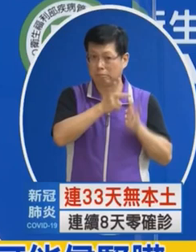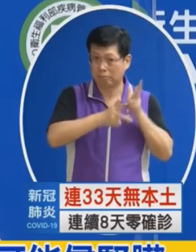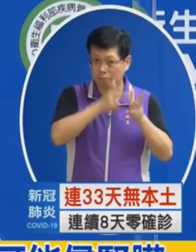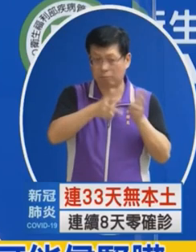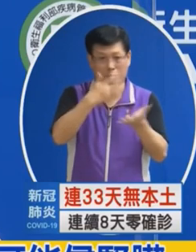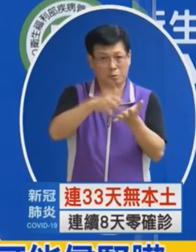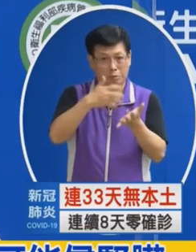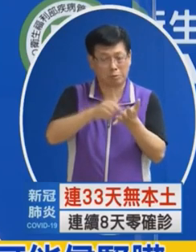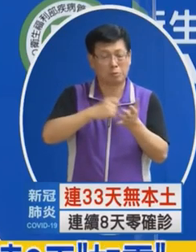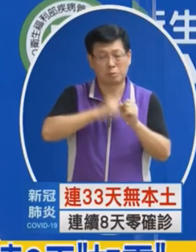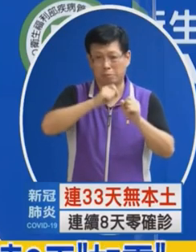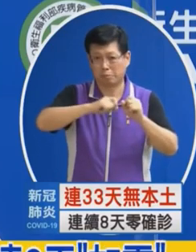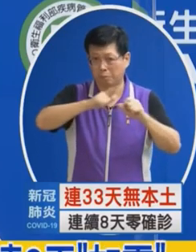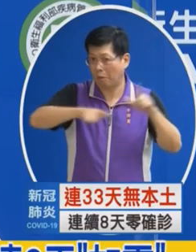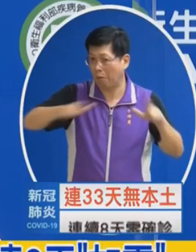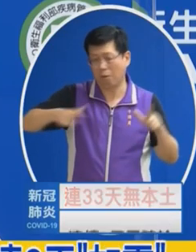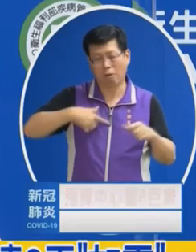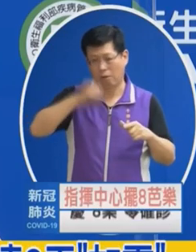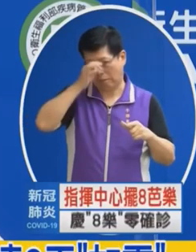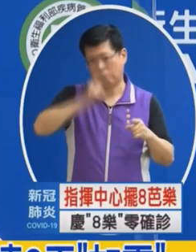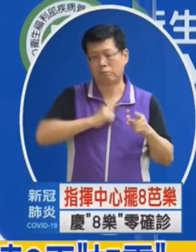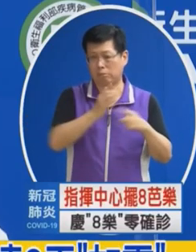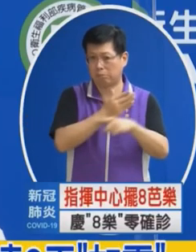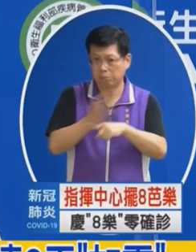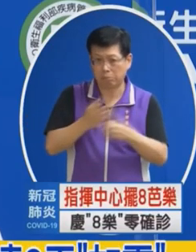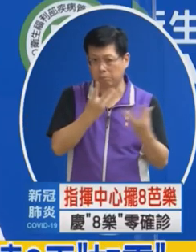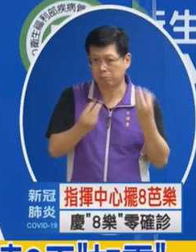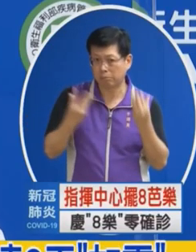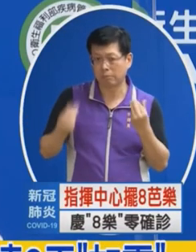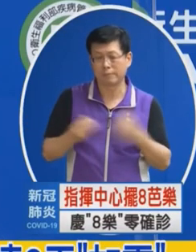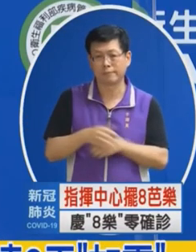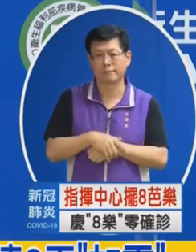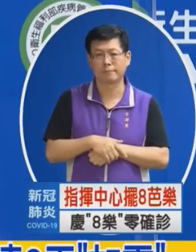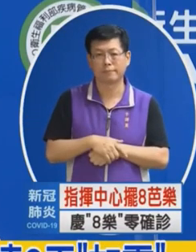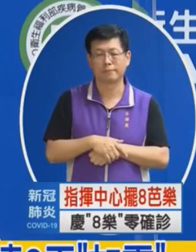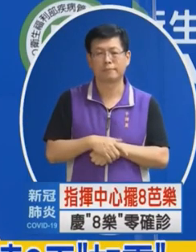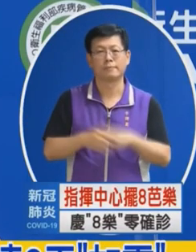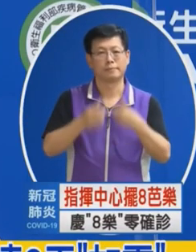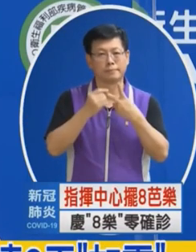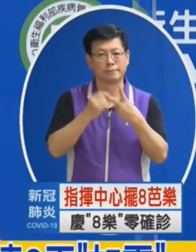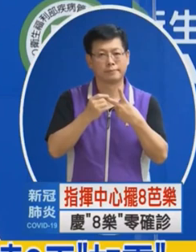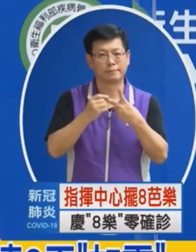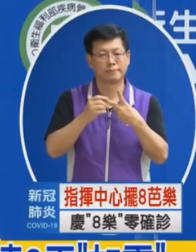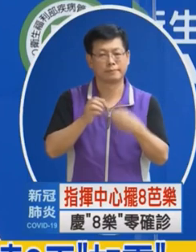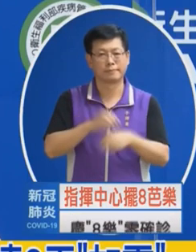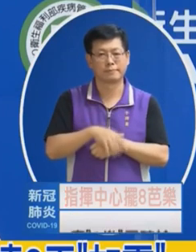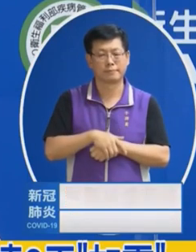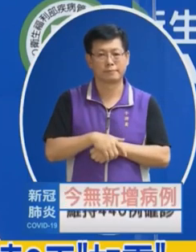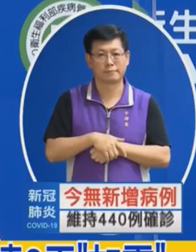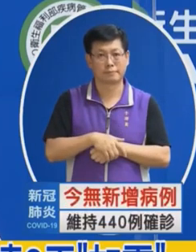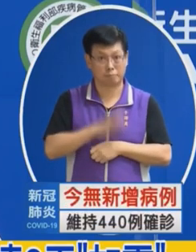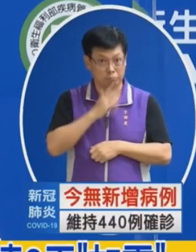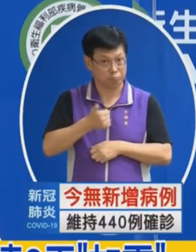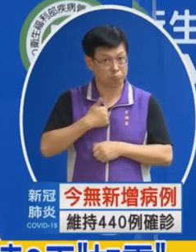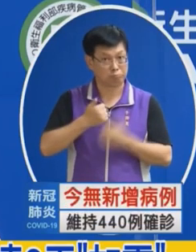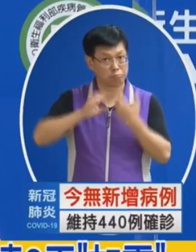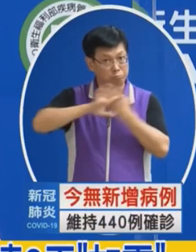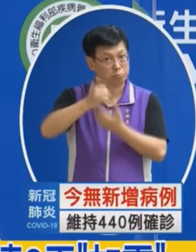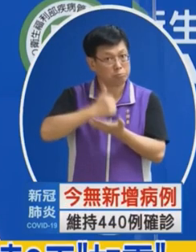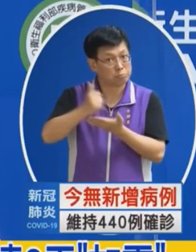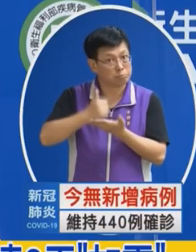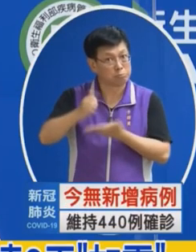有很多的条，那大家怎么分配这些的量，然后第二个就是是不是要外